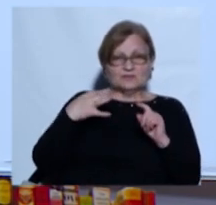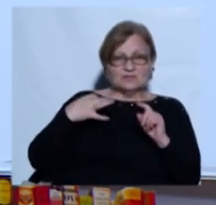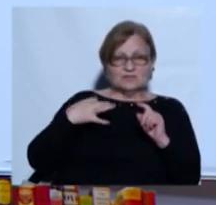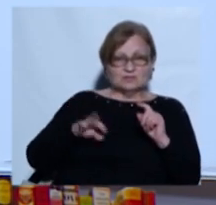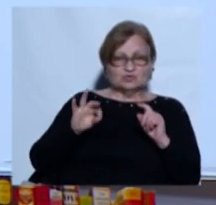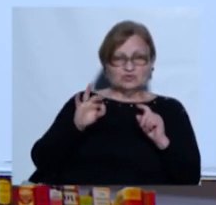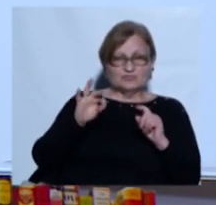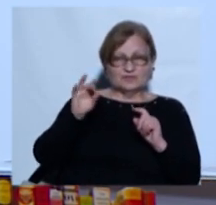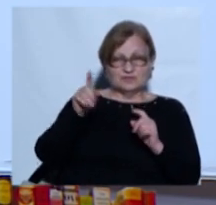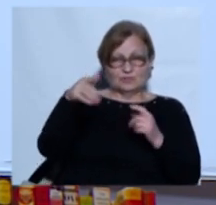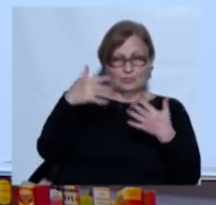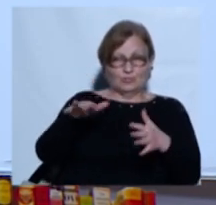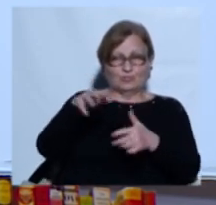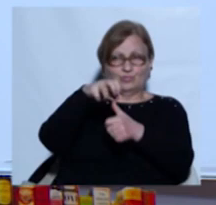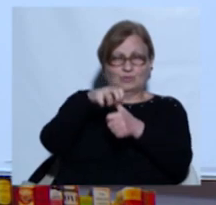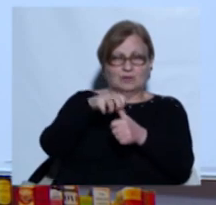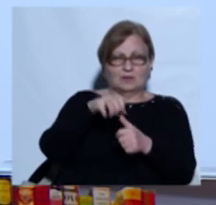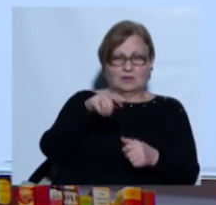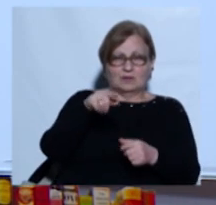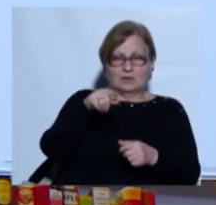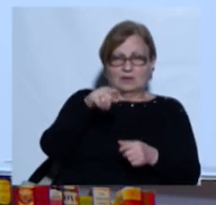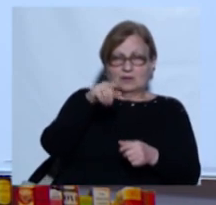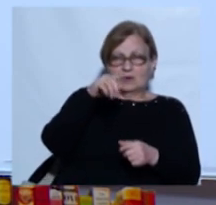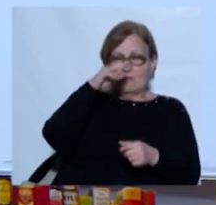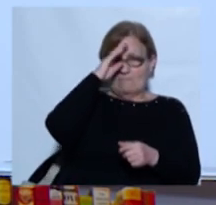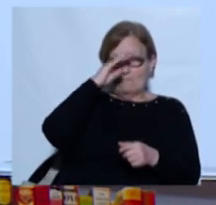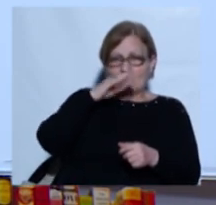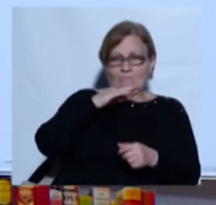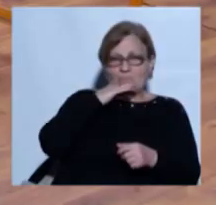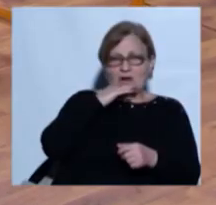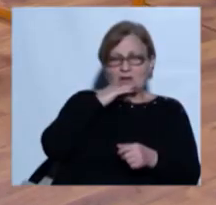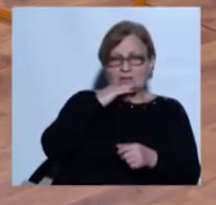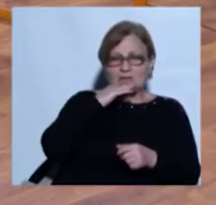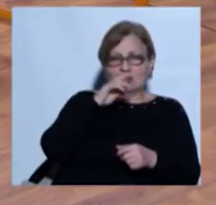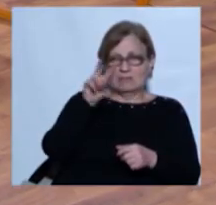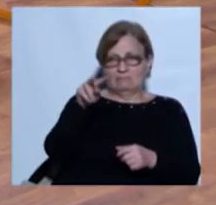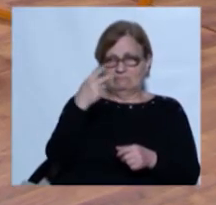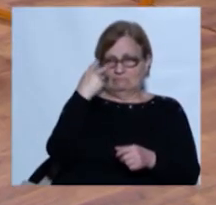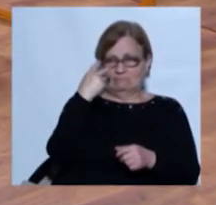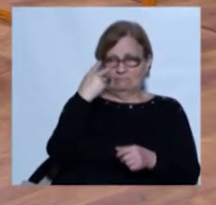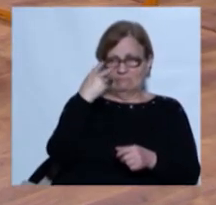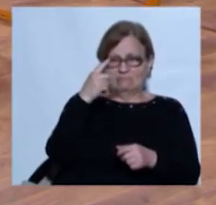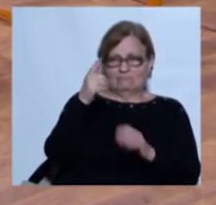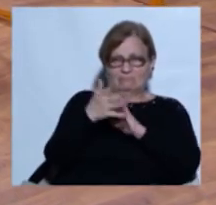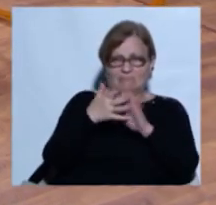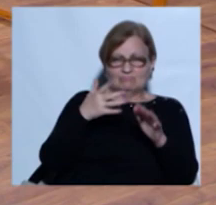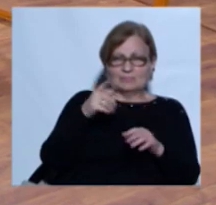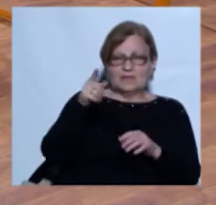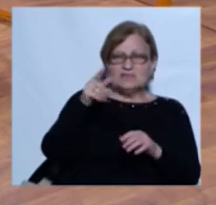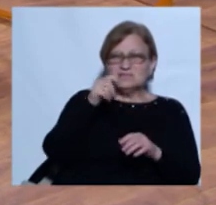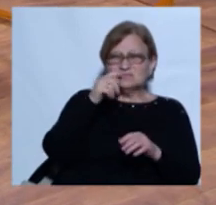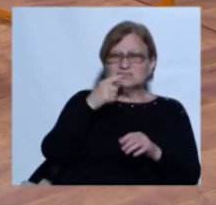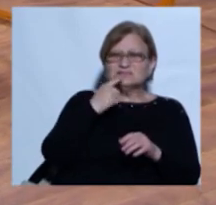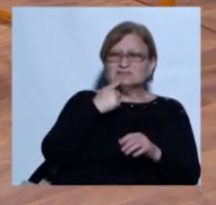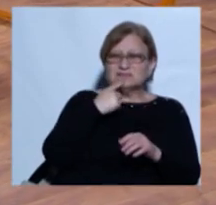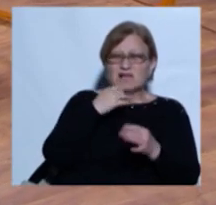რა თქმა უნდა მამის გამოხედვის შინაარსი ესმის. ისინი ვერც კი ლაპარაკობენ, თქვენ ნახავთ იგიში, სიტყვებიც